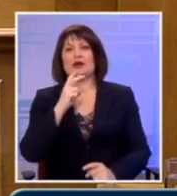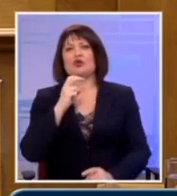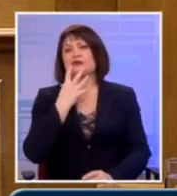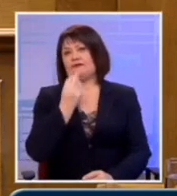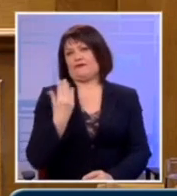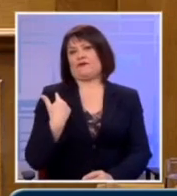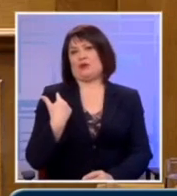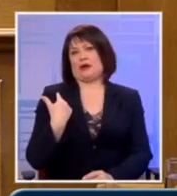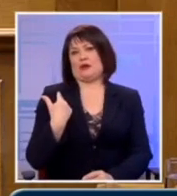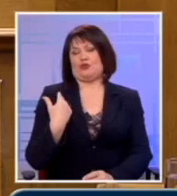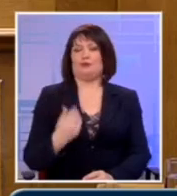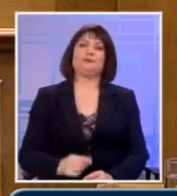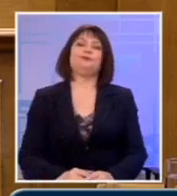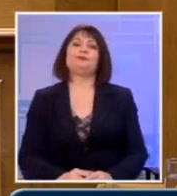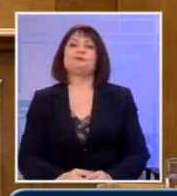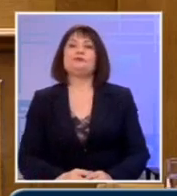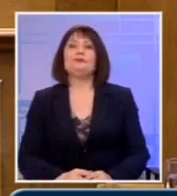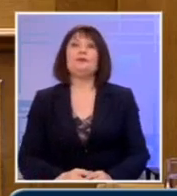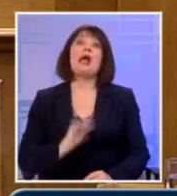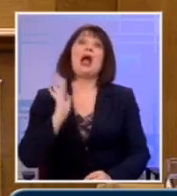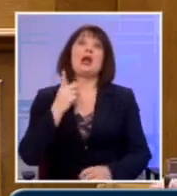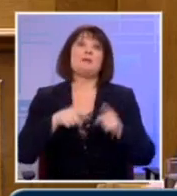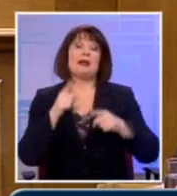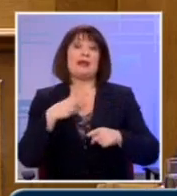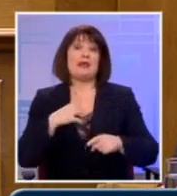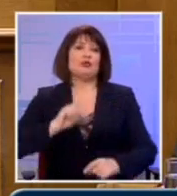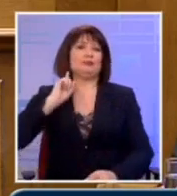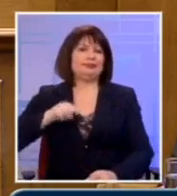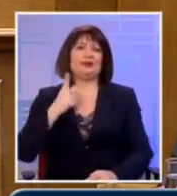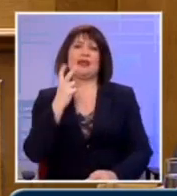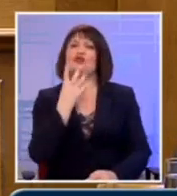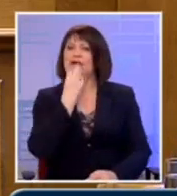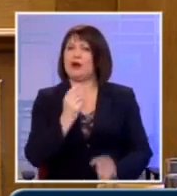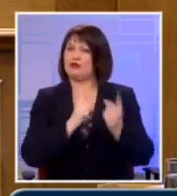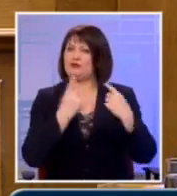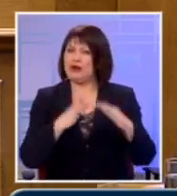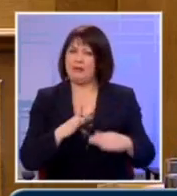Φλεβάρη. Αν κάποιοι θέλουν να αγνοούν τη συμφωνία της 20ης του Φλεβάρη,